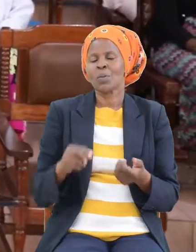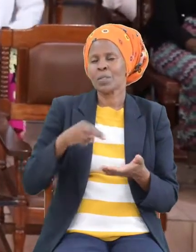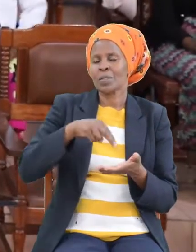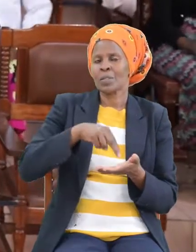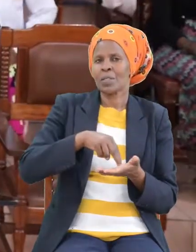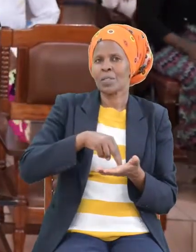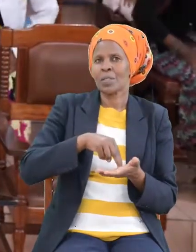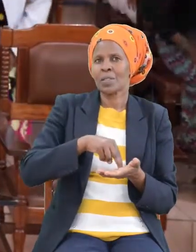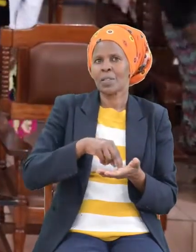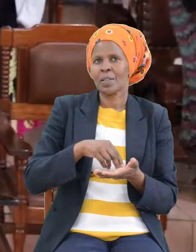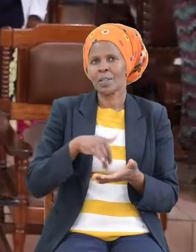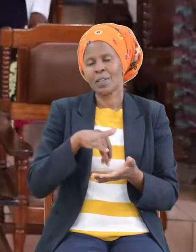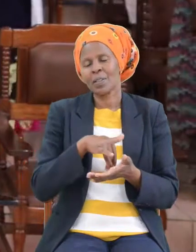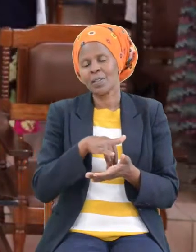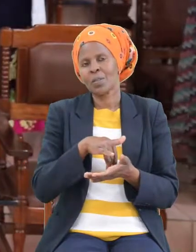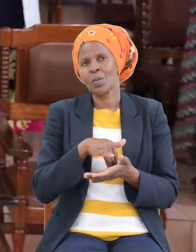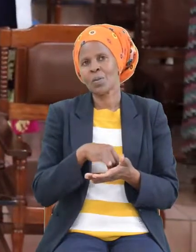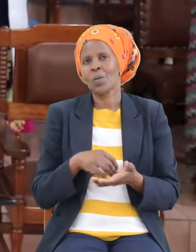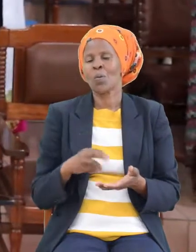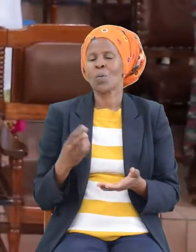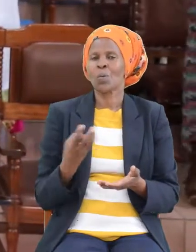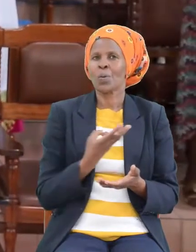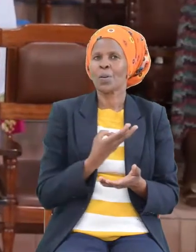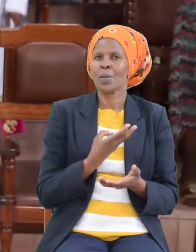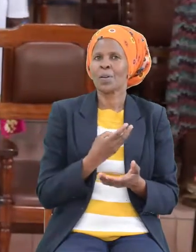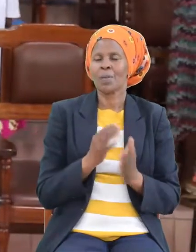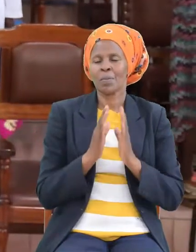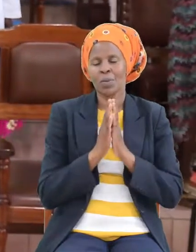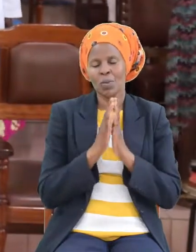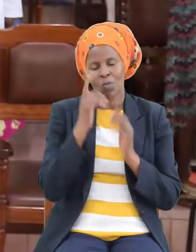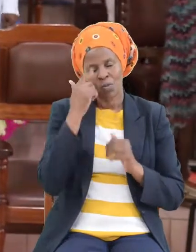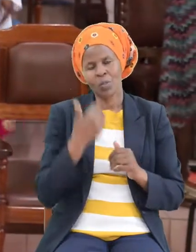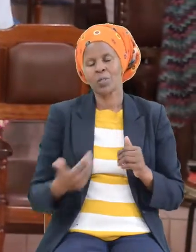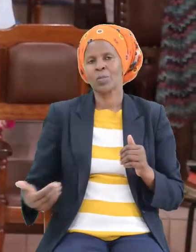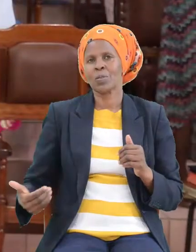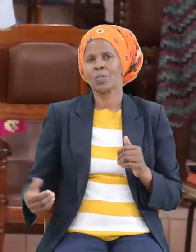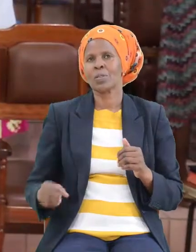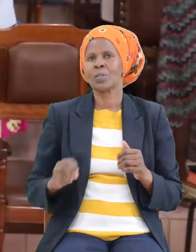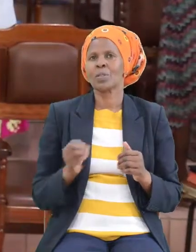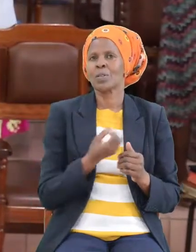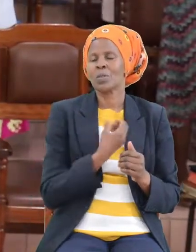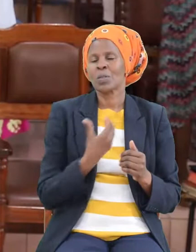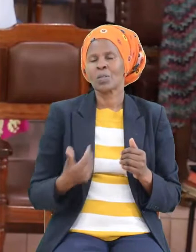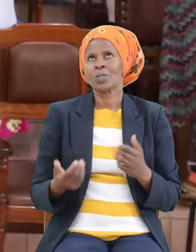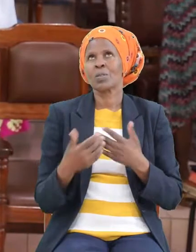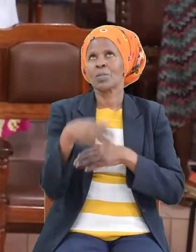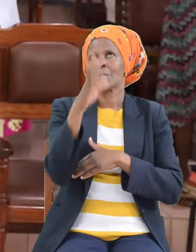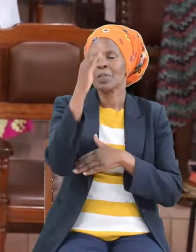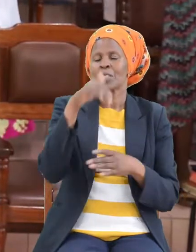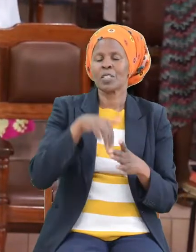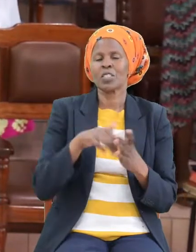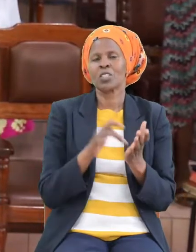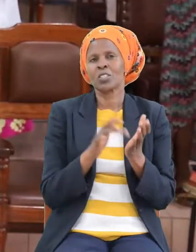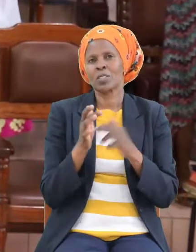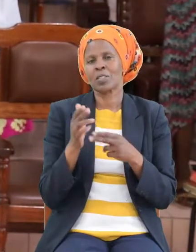Tutasimama ili tukaweza kuomba ni kwa ajili ya watoto wetu. Baba mwenyezi katika jina